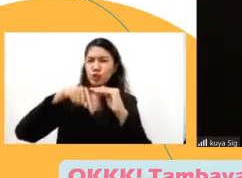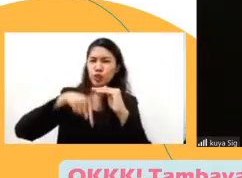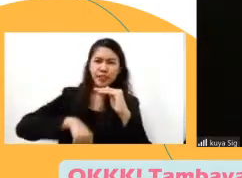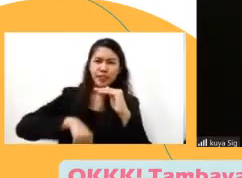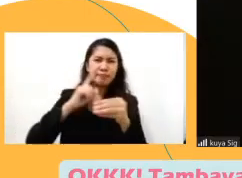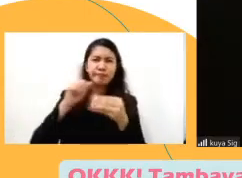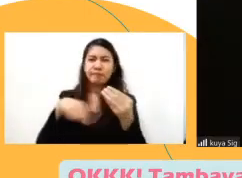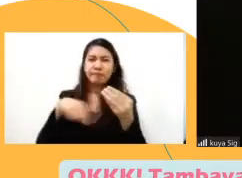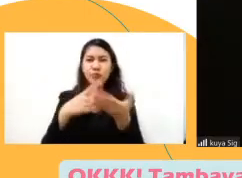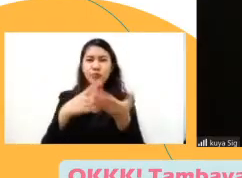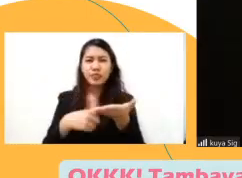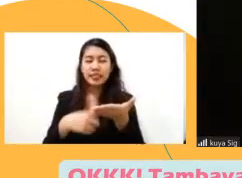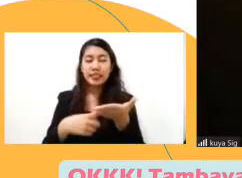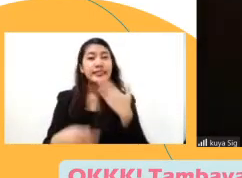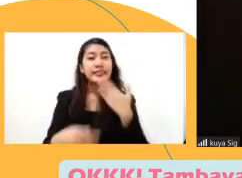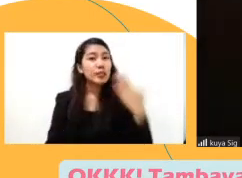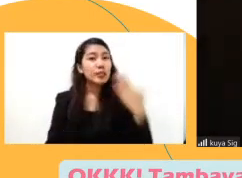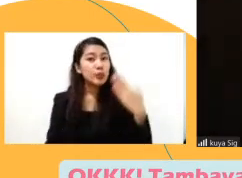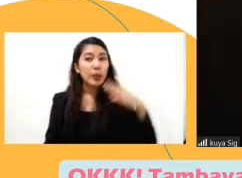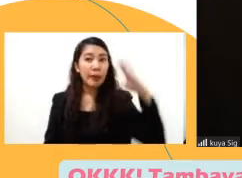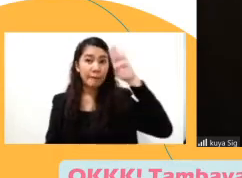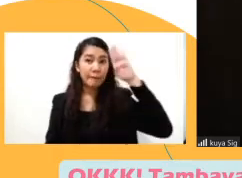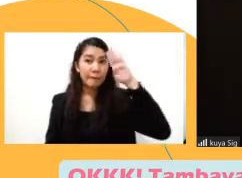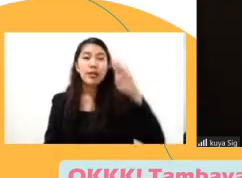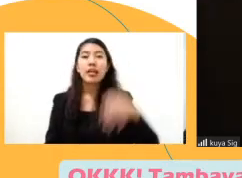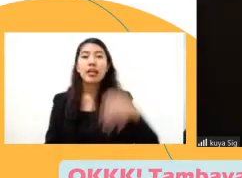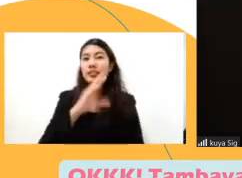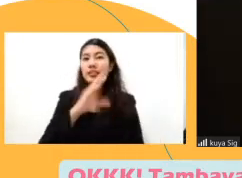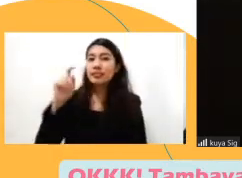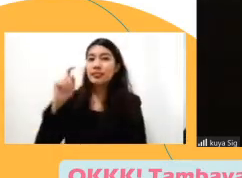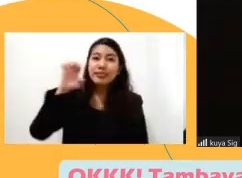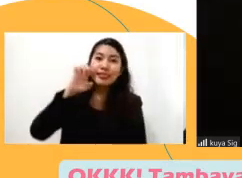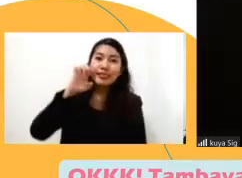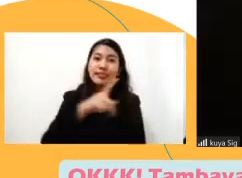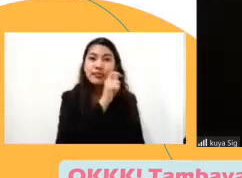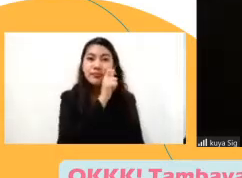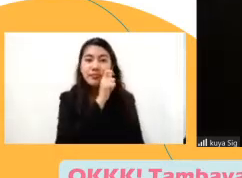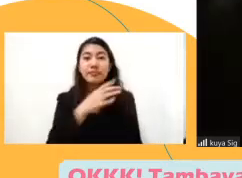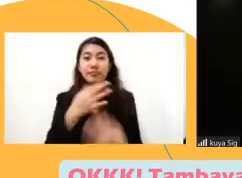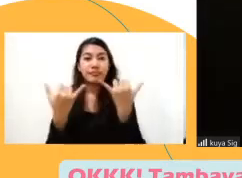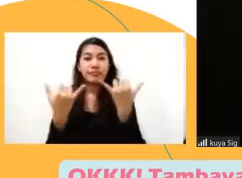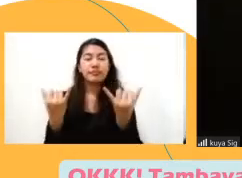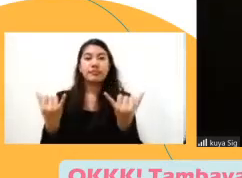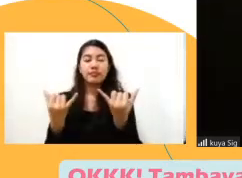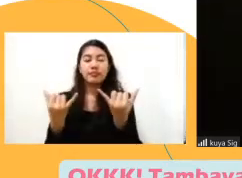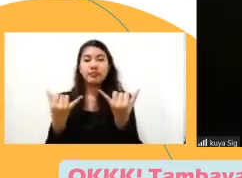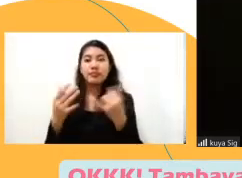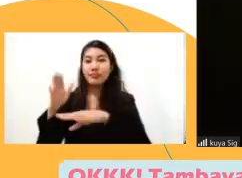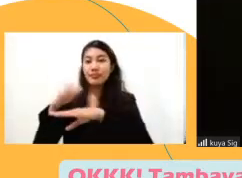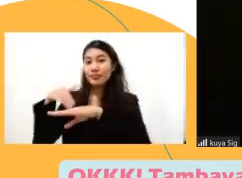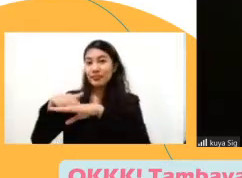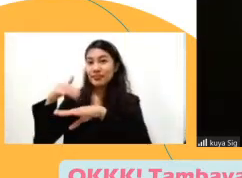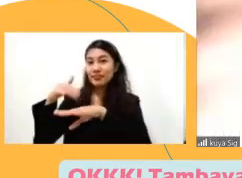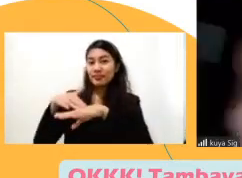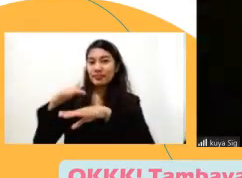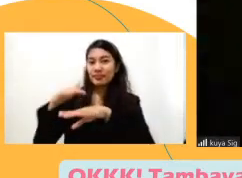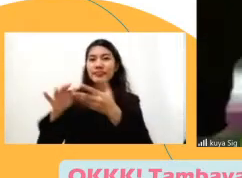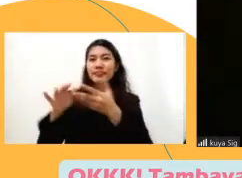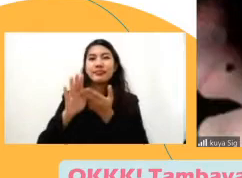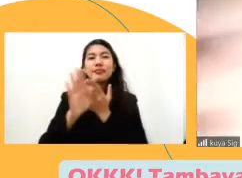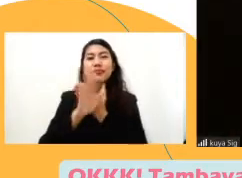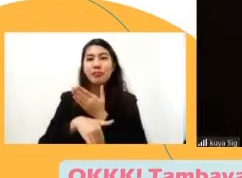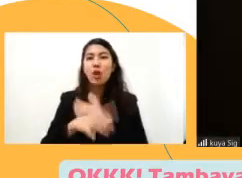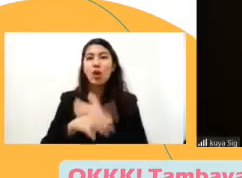kanina, salamat kay Kuya Brian, kay Ate Tere, at kay Ate Erica. Tinatawagan natin ngayon, muling nagbabalik, Ate